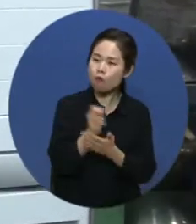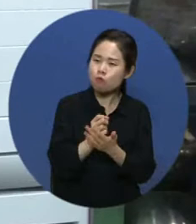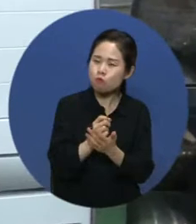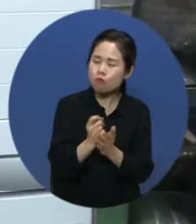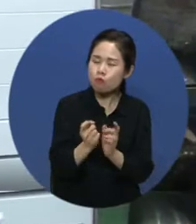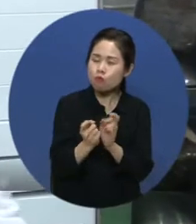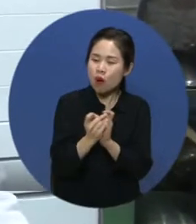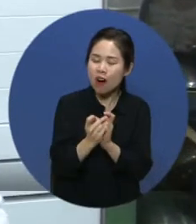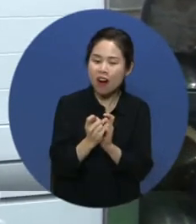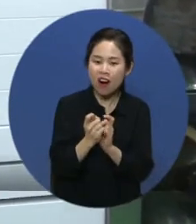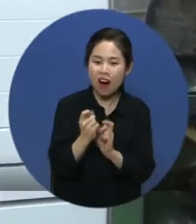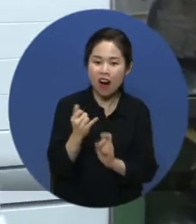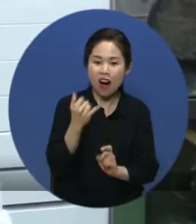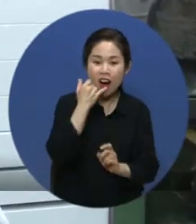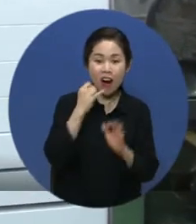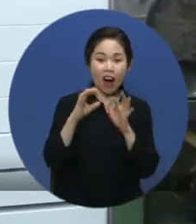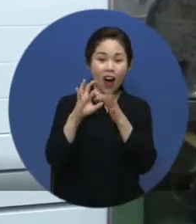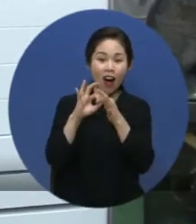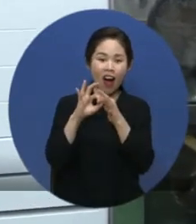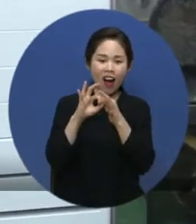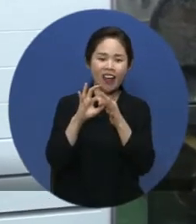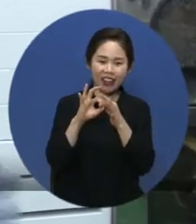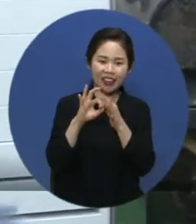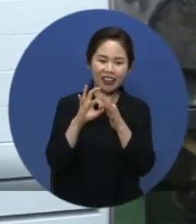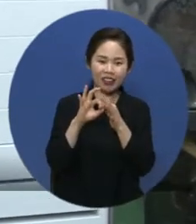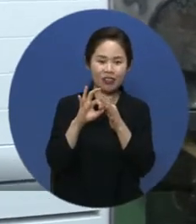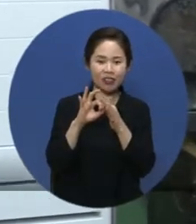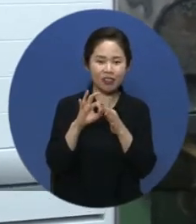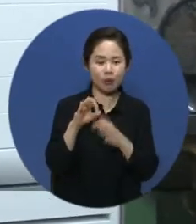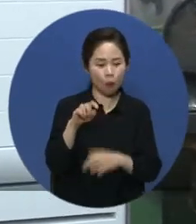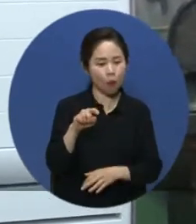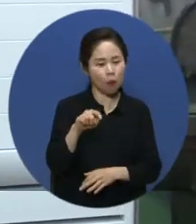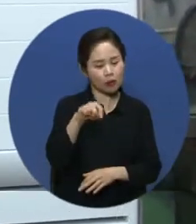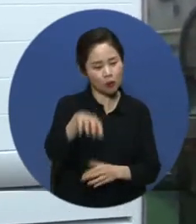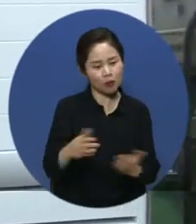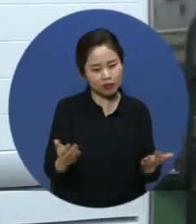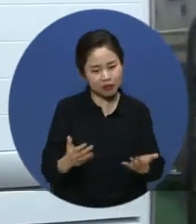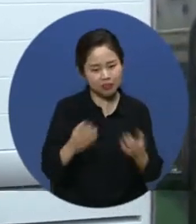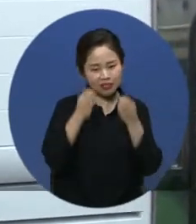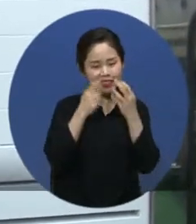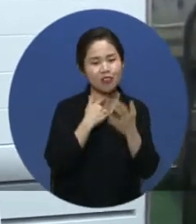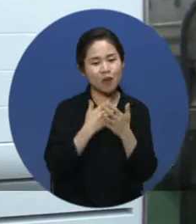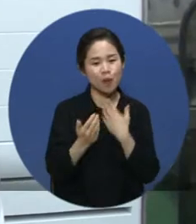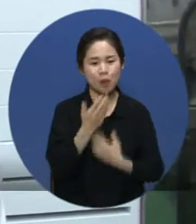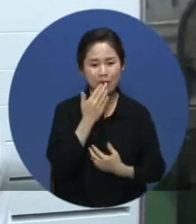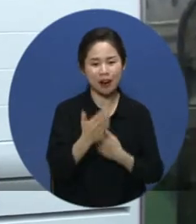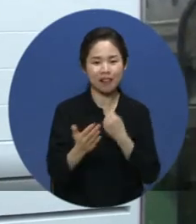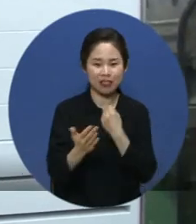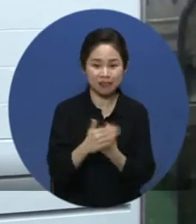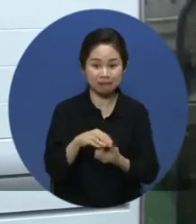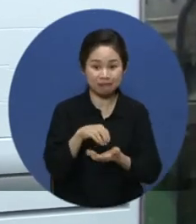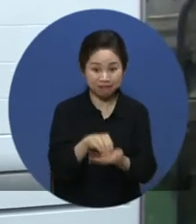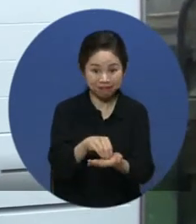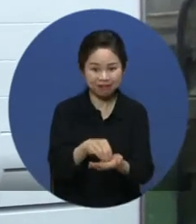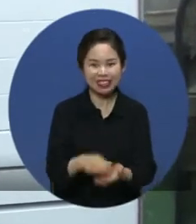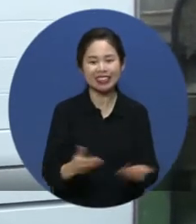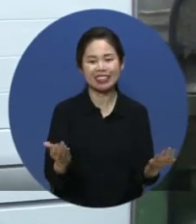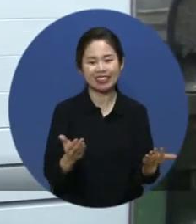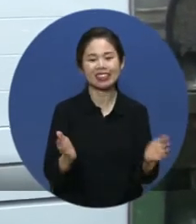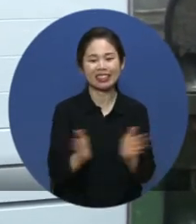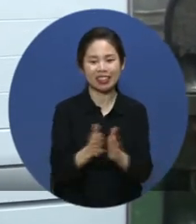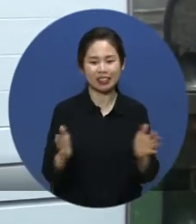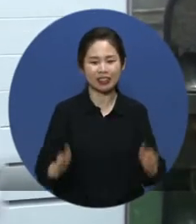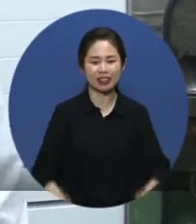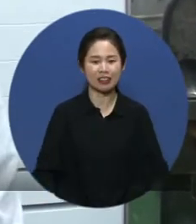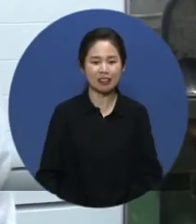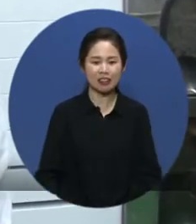계기로 연락이 닿아서요. 새로운 경험을 쌓을 수 있겠다 싶어서 여기로 오게 됐어요. 그럼 뭐